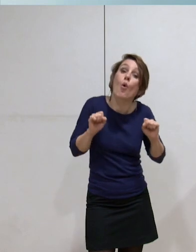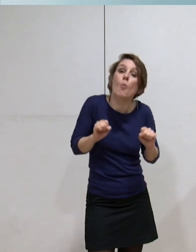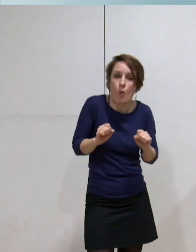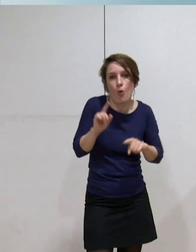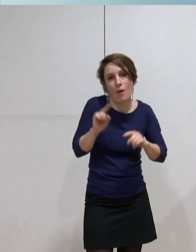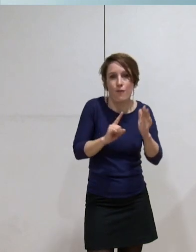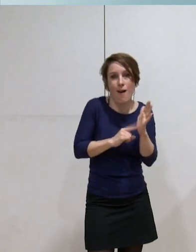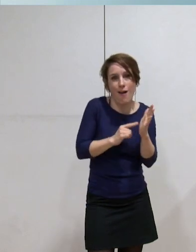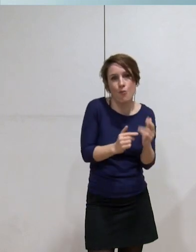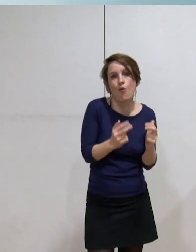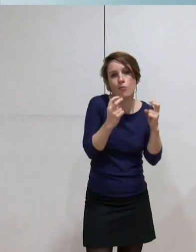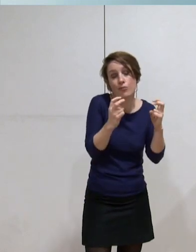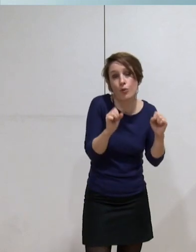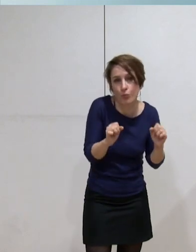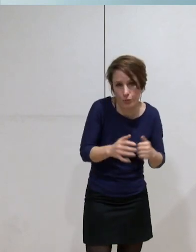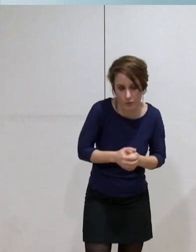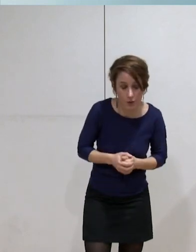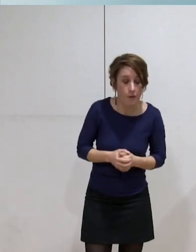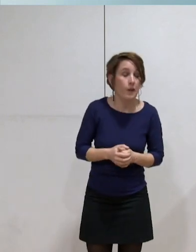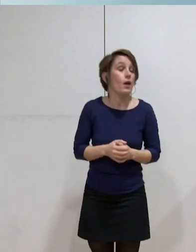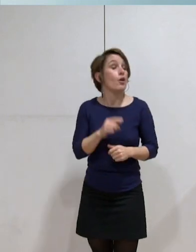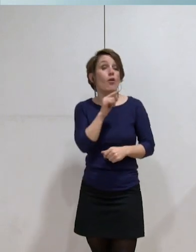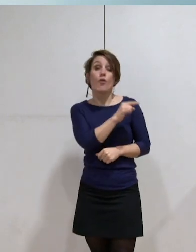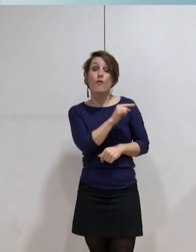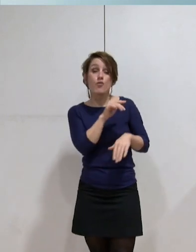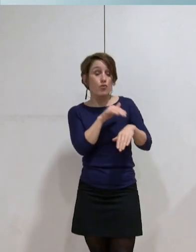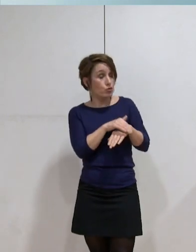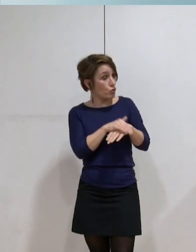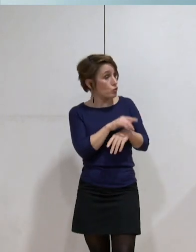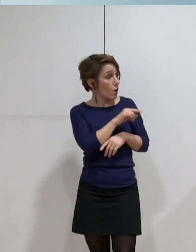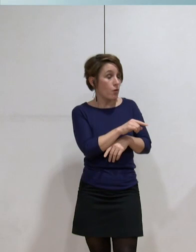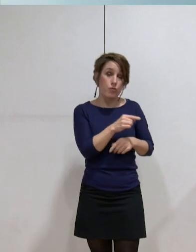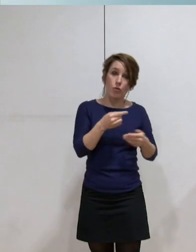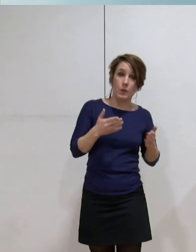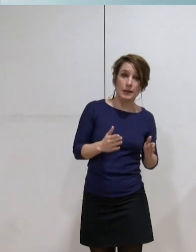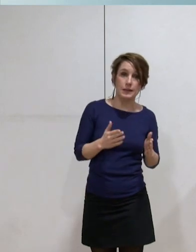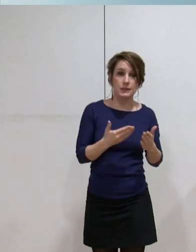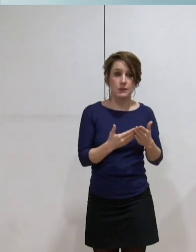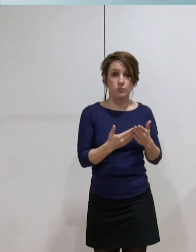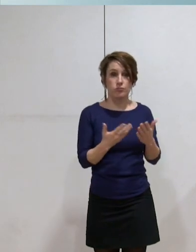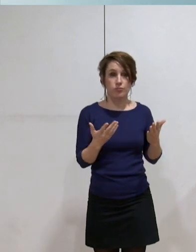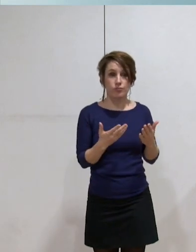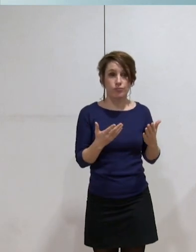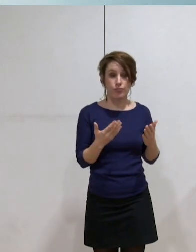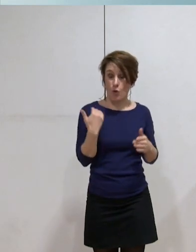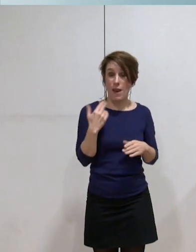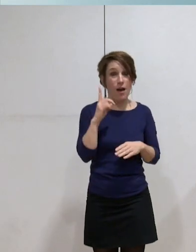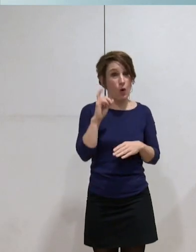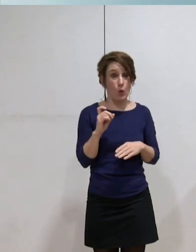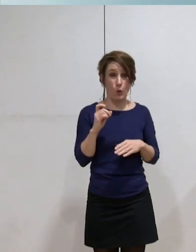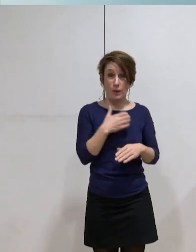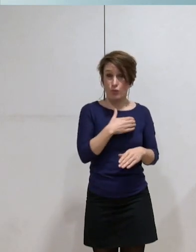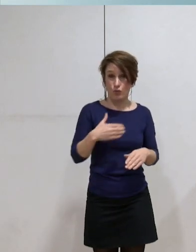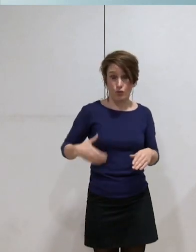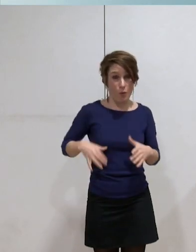fiscal vous avez fait un choix qui mérite ce soir parce que nous en reparlerons dès le début du mandat ce choix vous l'avez fait vous